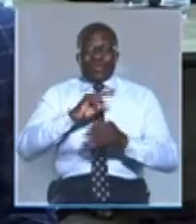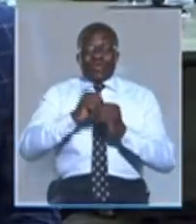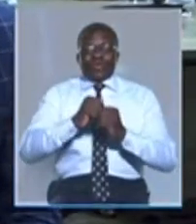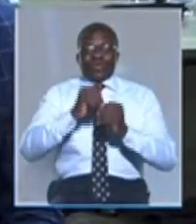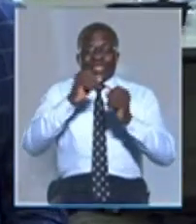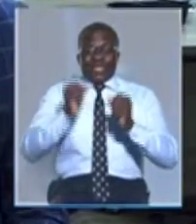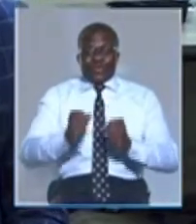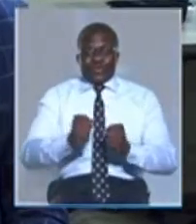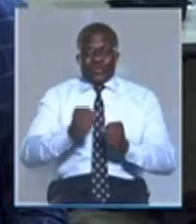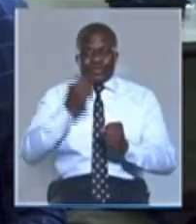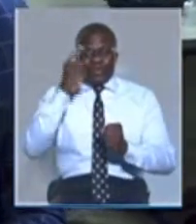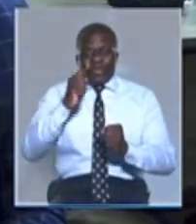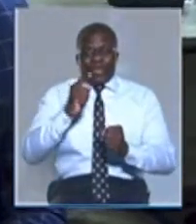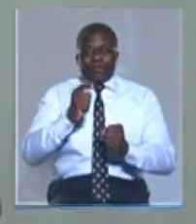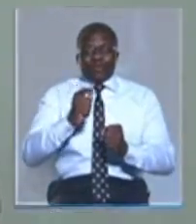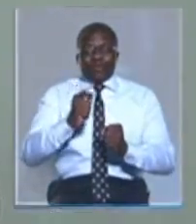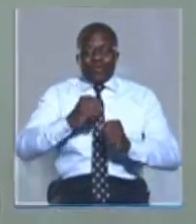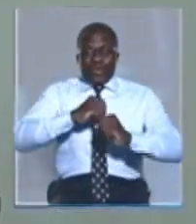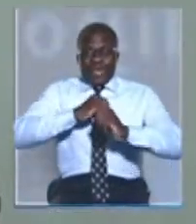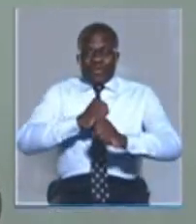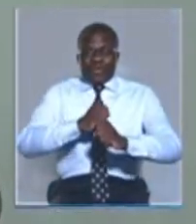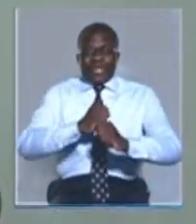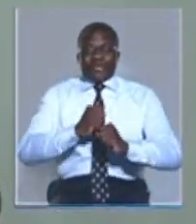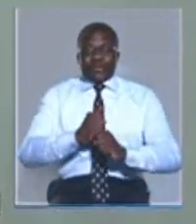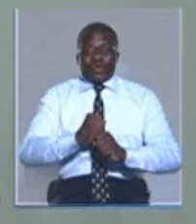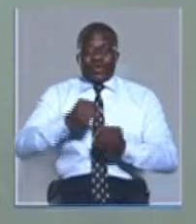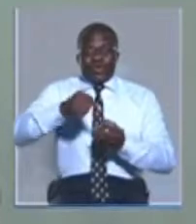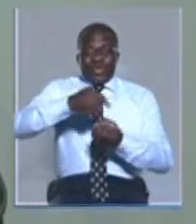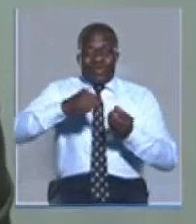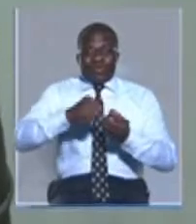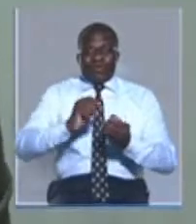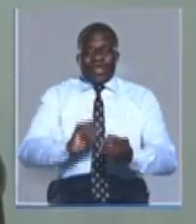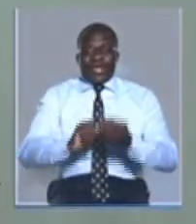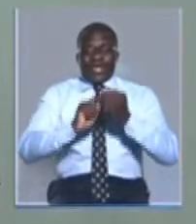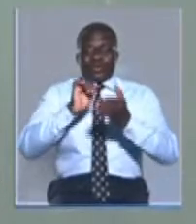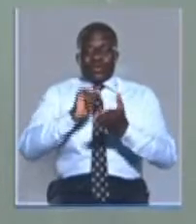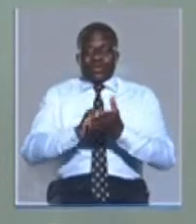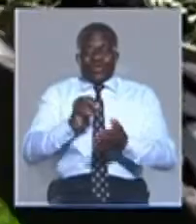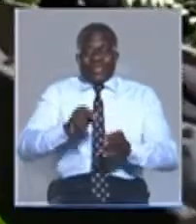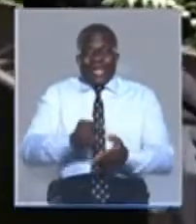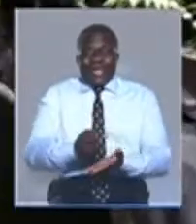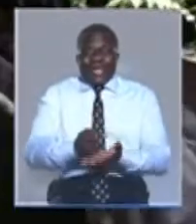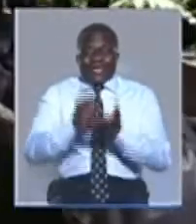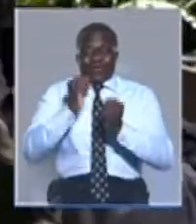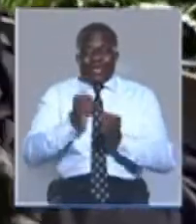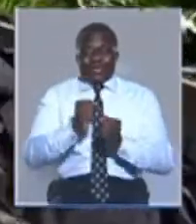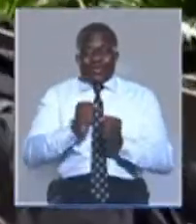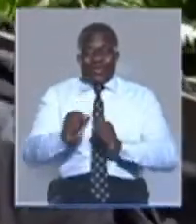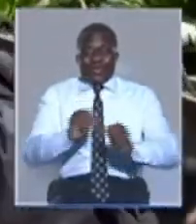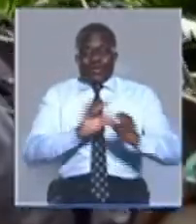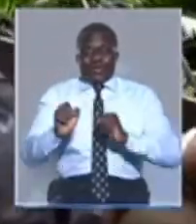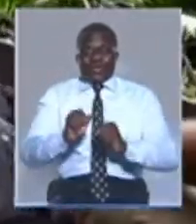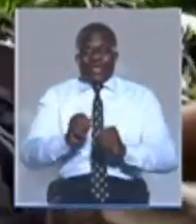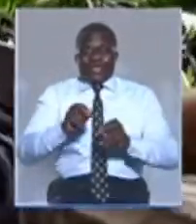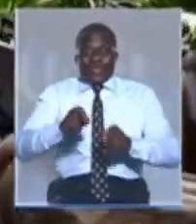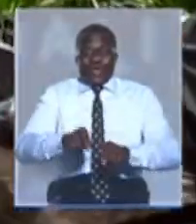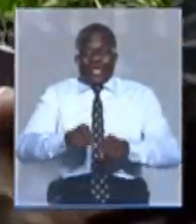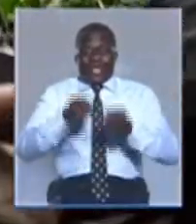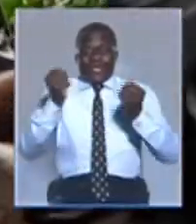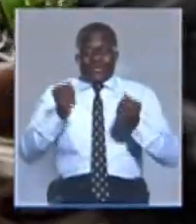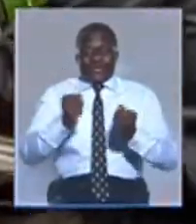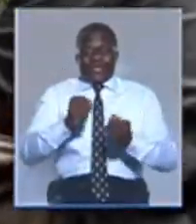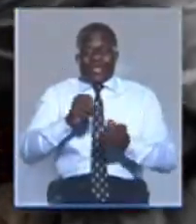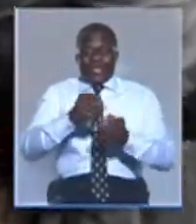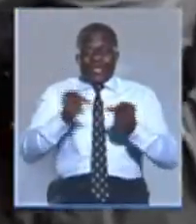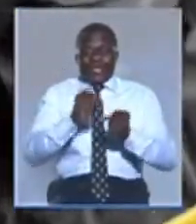structures pour la protection, la défense de l'environnement et surtout sa restauration. Revitaliser et restaurer les zones